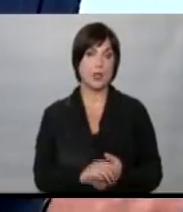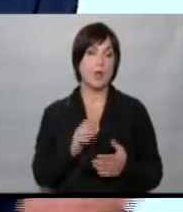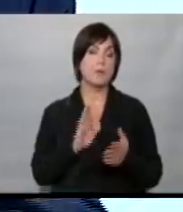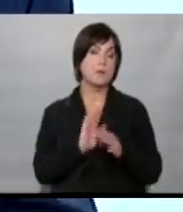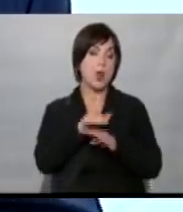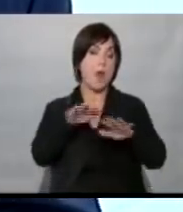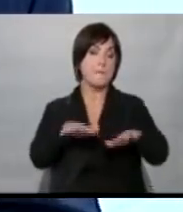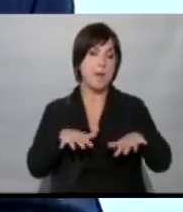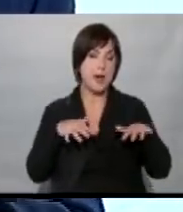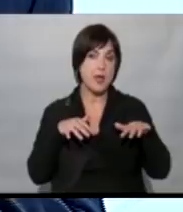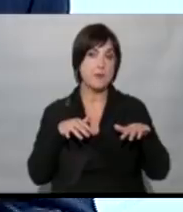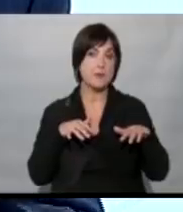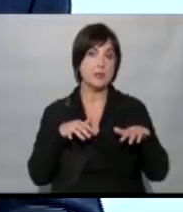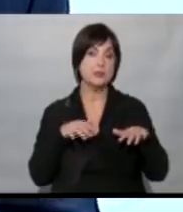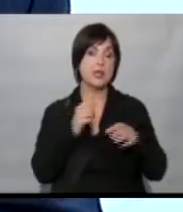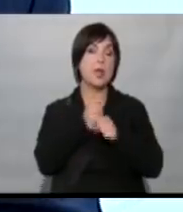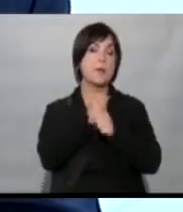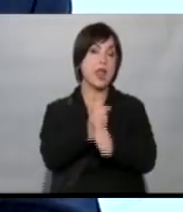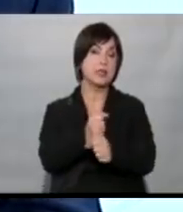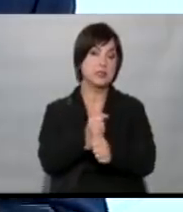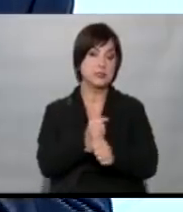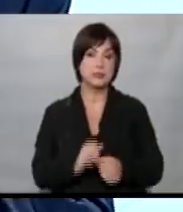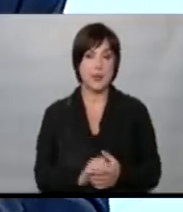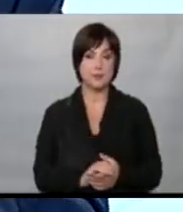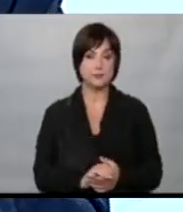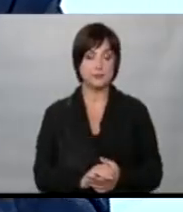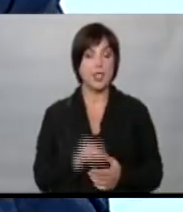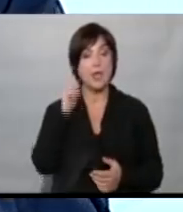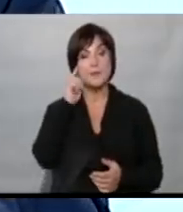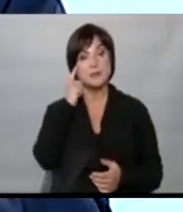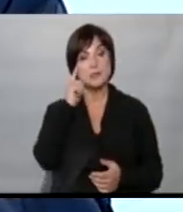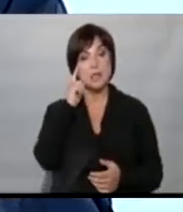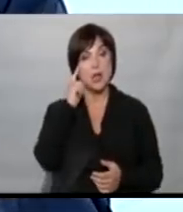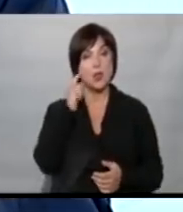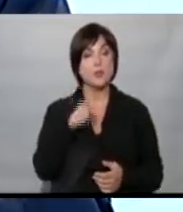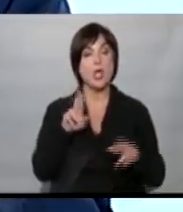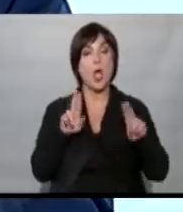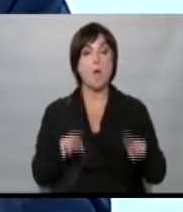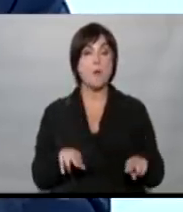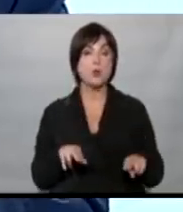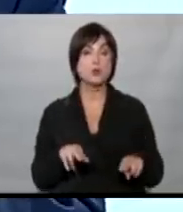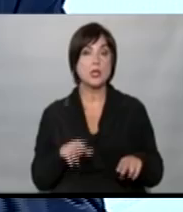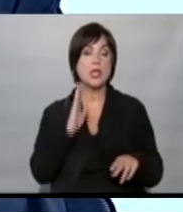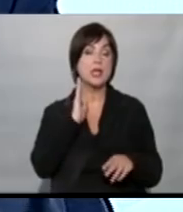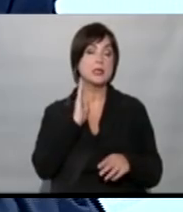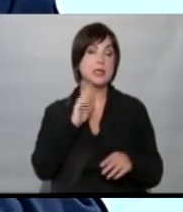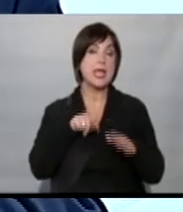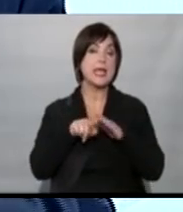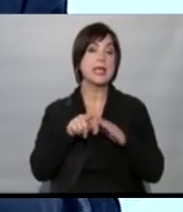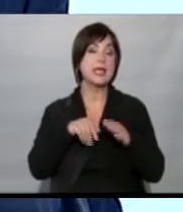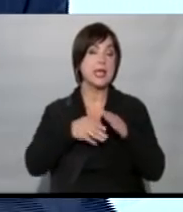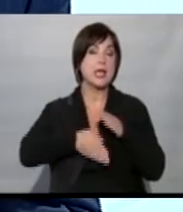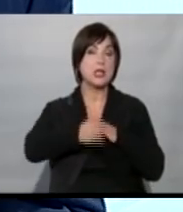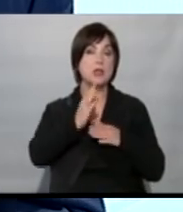парламентот или пратеници и така натаму, претпоставувам дека може излез се